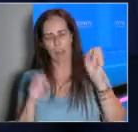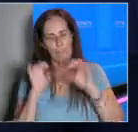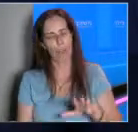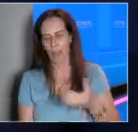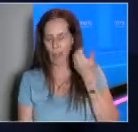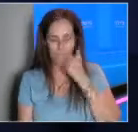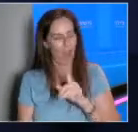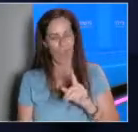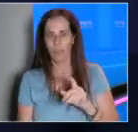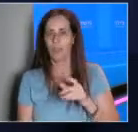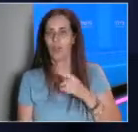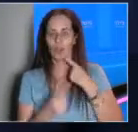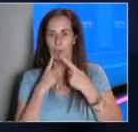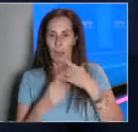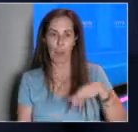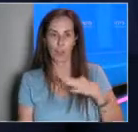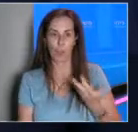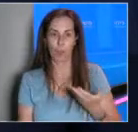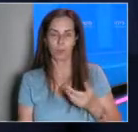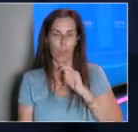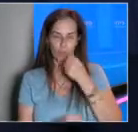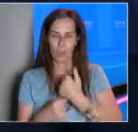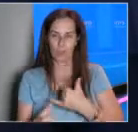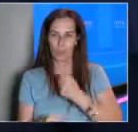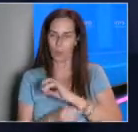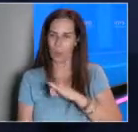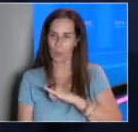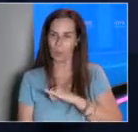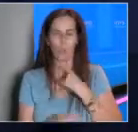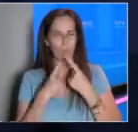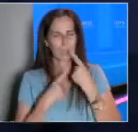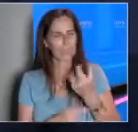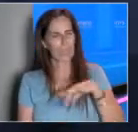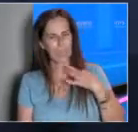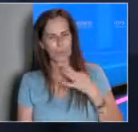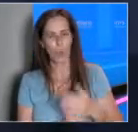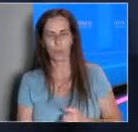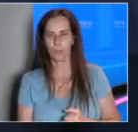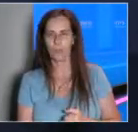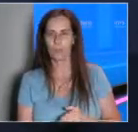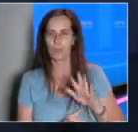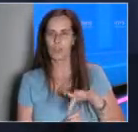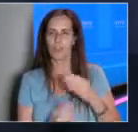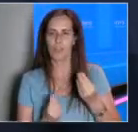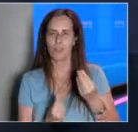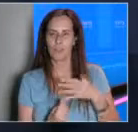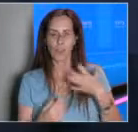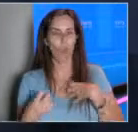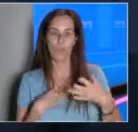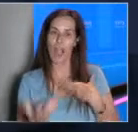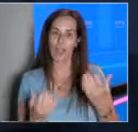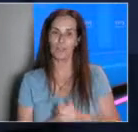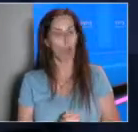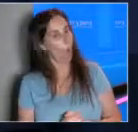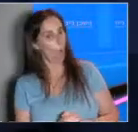נתעסק קצת עם זה, אנחנו נדבר על הבריאות, הרעיון שהיה לך עכשיו מאוד מעניין, אנחנו נדבר קצת על הבריאות, וגם יש לנו ממתק היום, תהיה פה הופעה חיה,